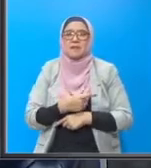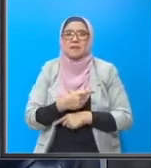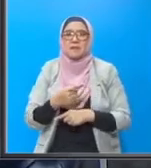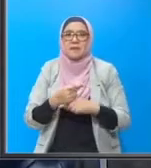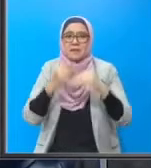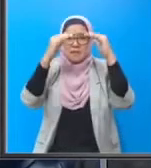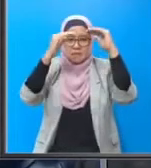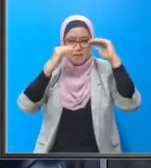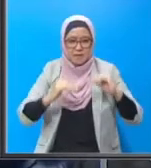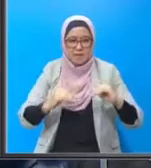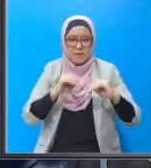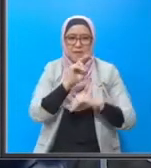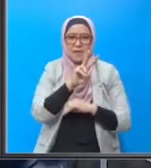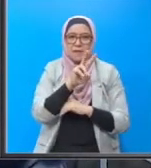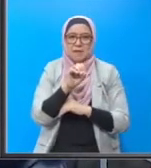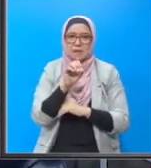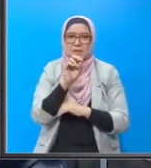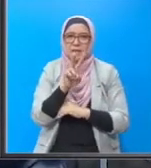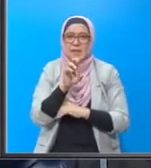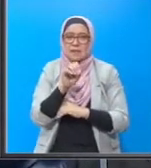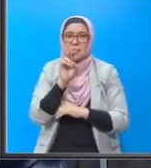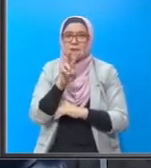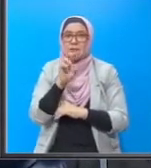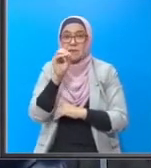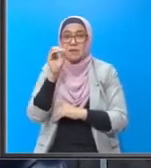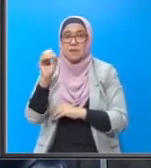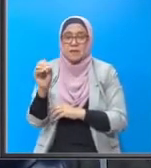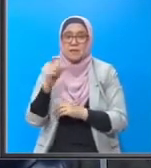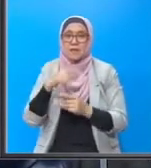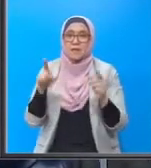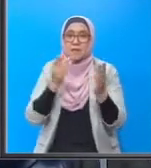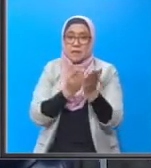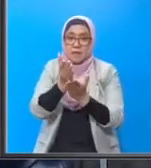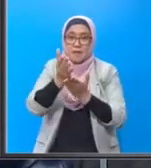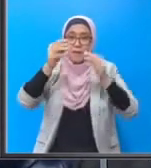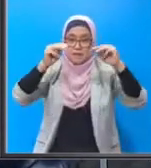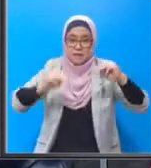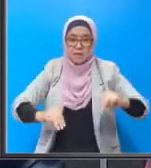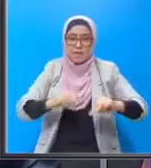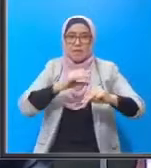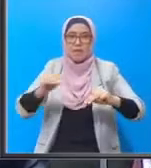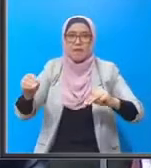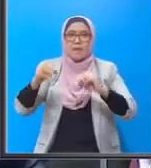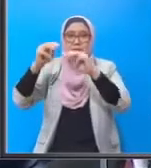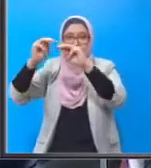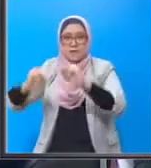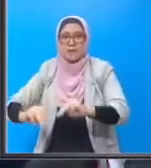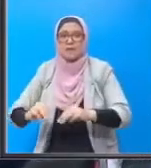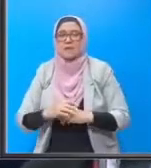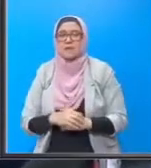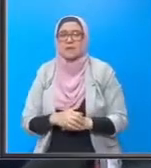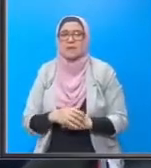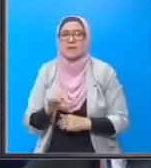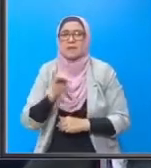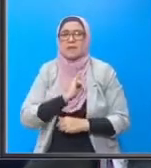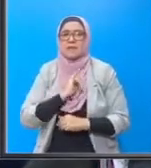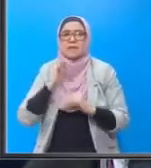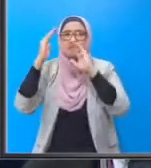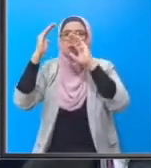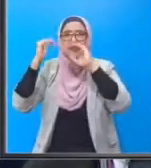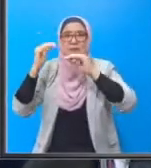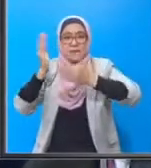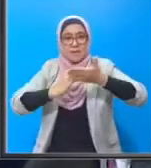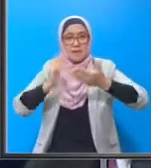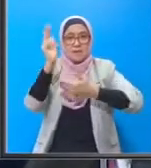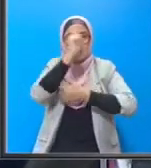kosong 20200 hak asasi manusia dan kemanusiaan Hai saya mengharapkan